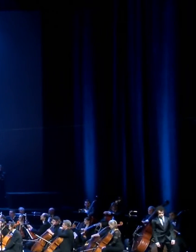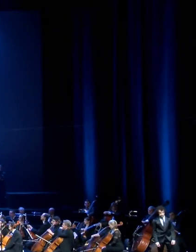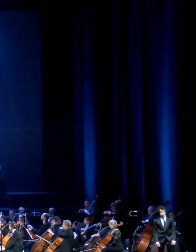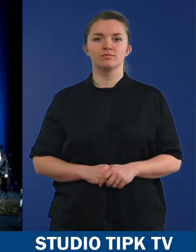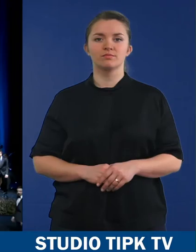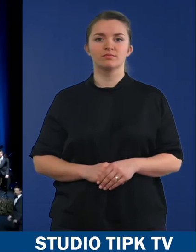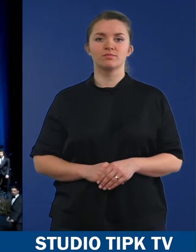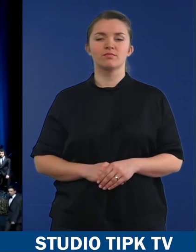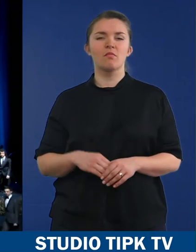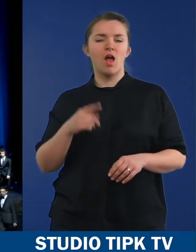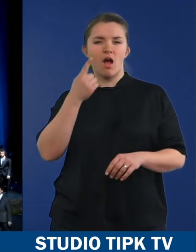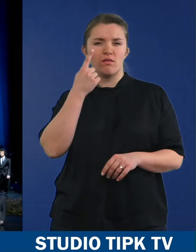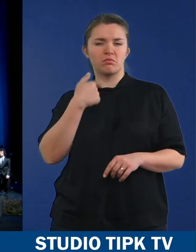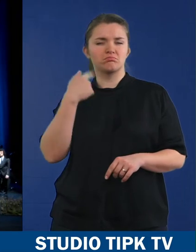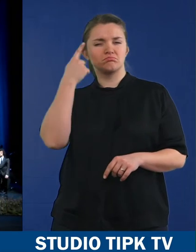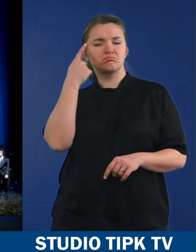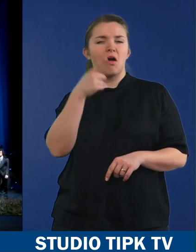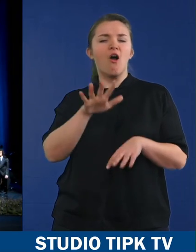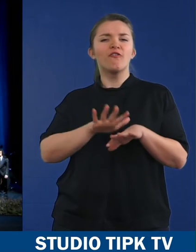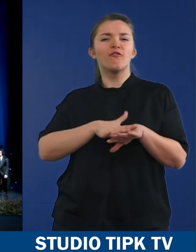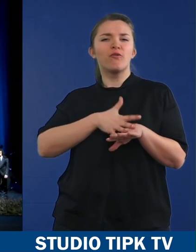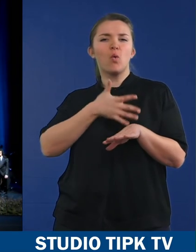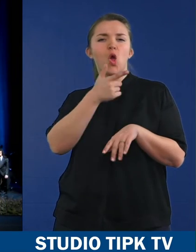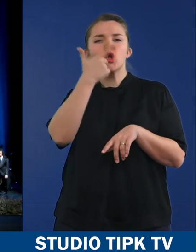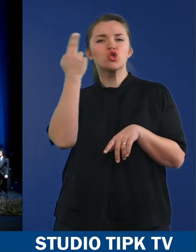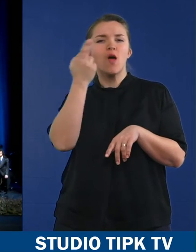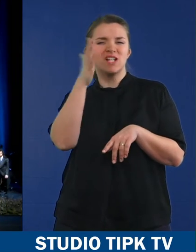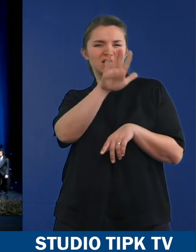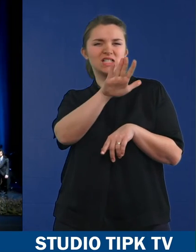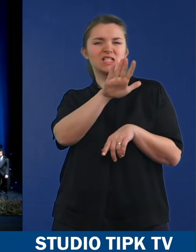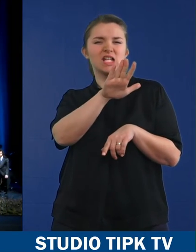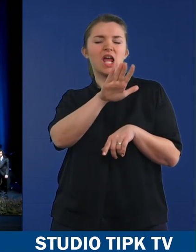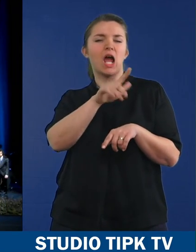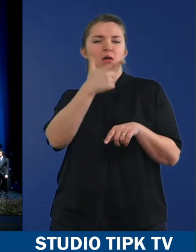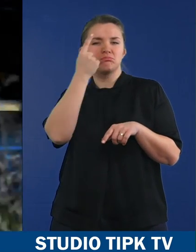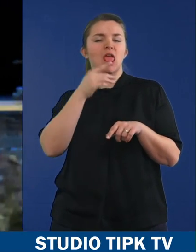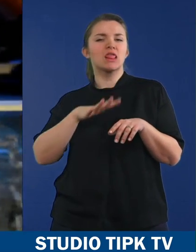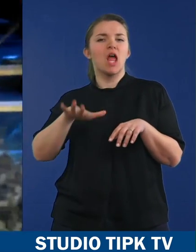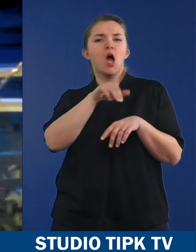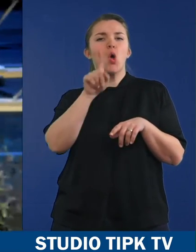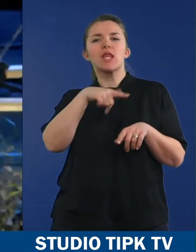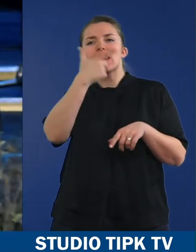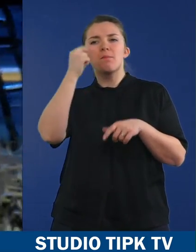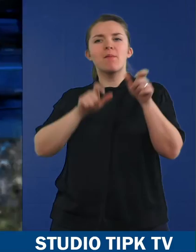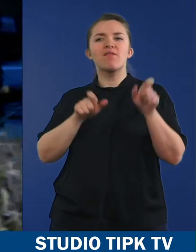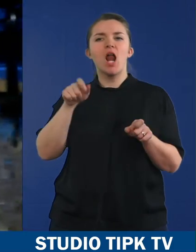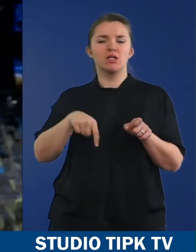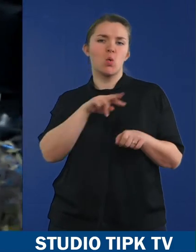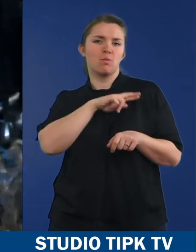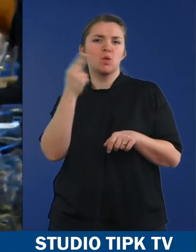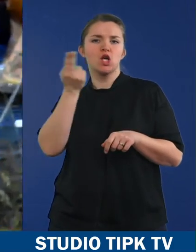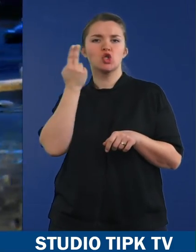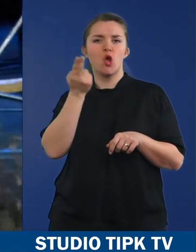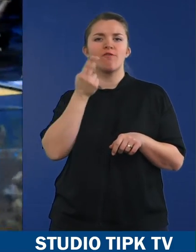izhajajoč iz volje slovenskega naroda in prebivalcev Republike Slovenije,